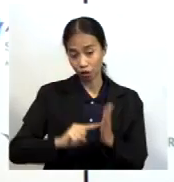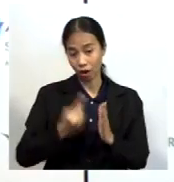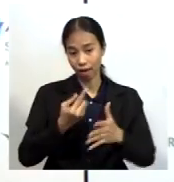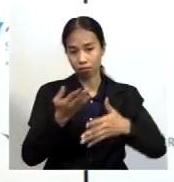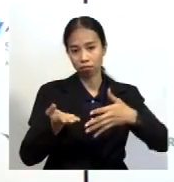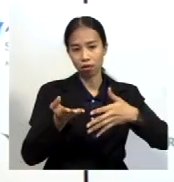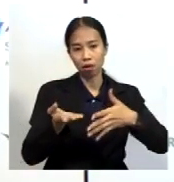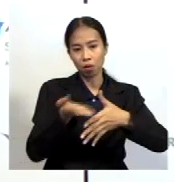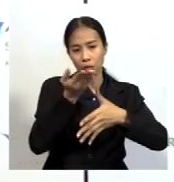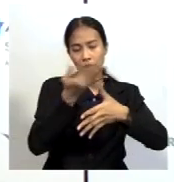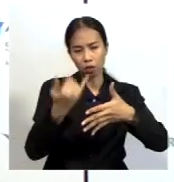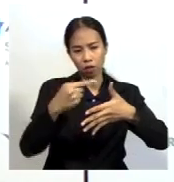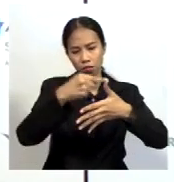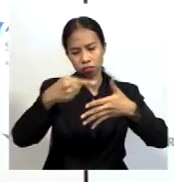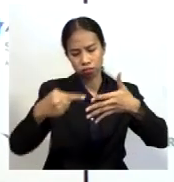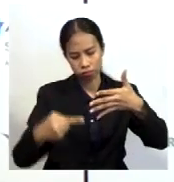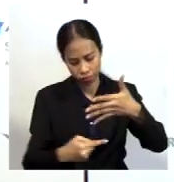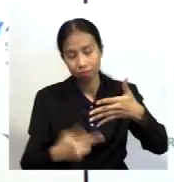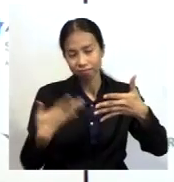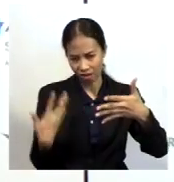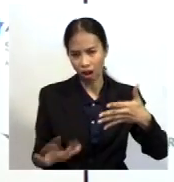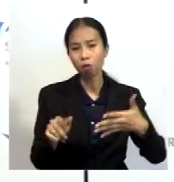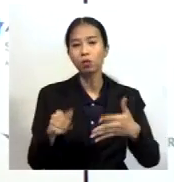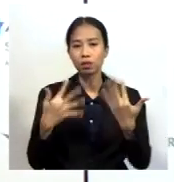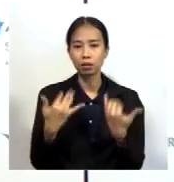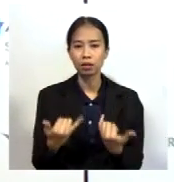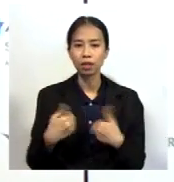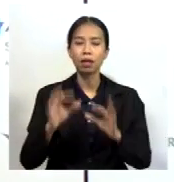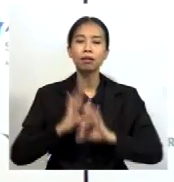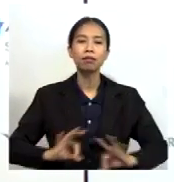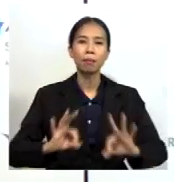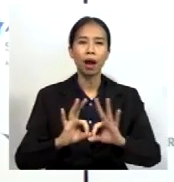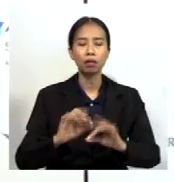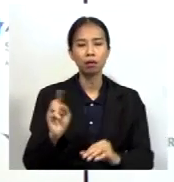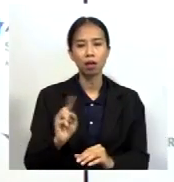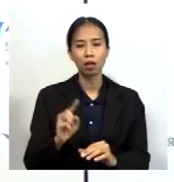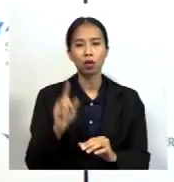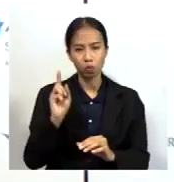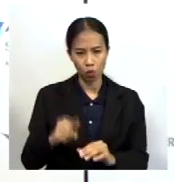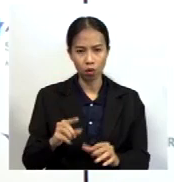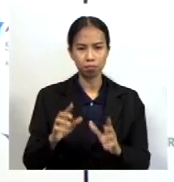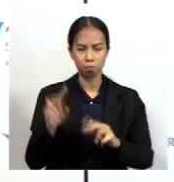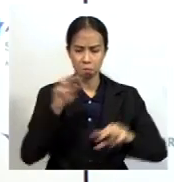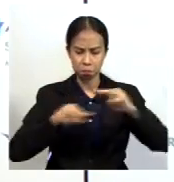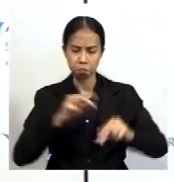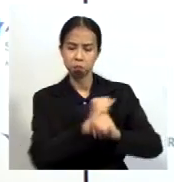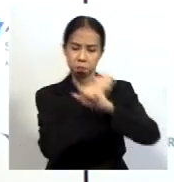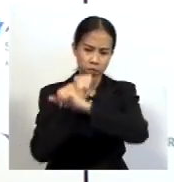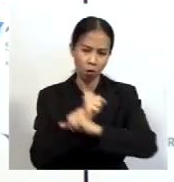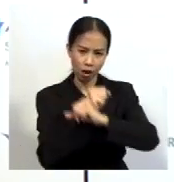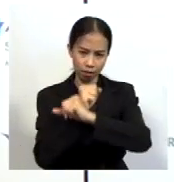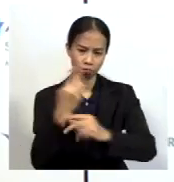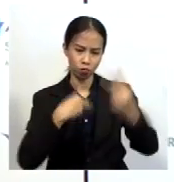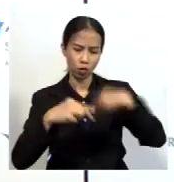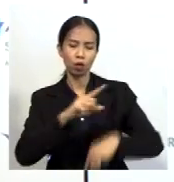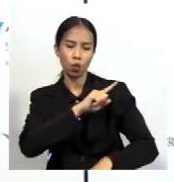ราก็ไปอยู่อันดับหลังๆแล้วนะครับแต่ว่าอย่างไรก็ตามก็ต้องไม่ประมาทที่จะพี่น้องทุกคนได้ดูแลสุขภาพตนเองแล้วก็ดูแลสุขภ